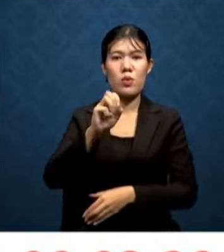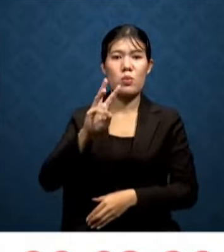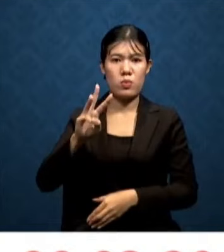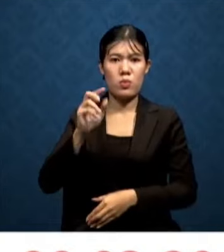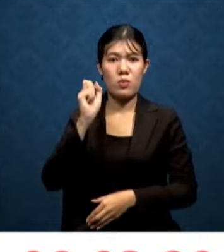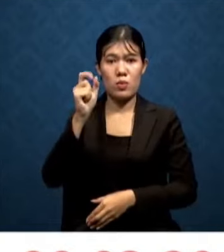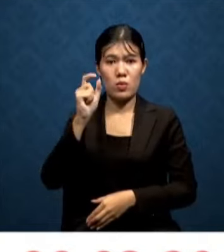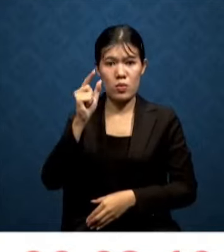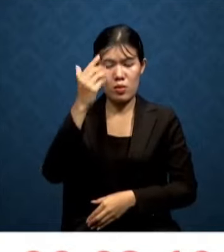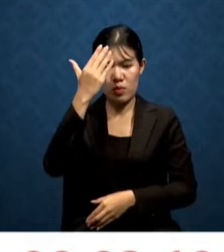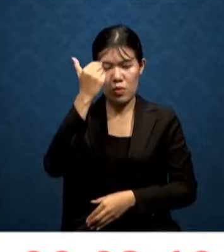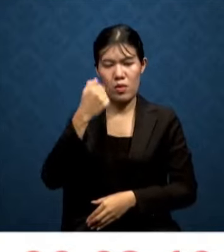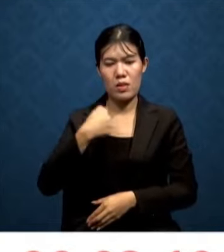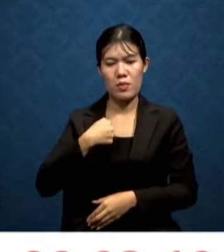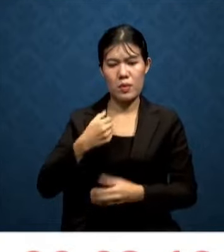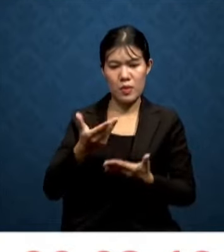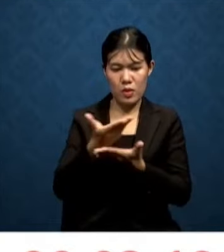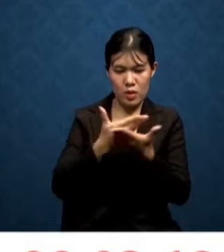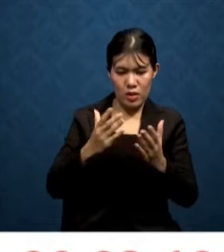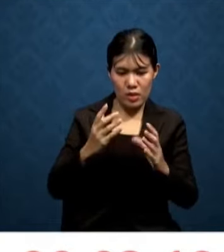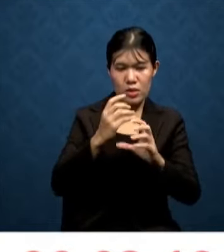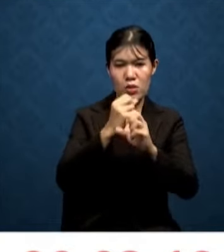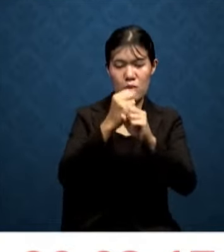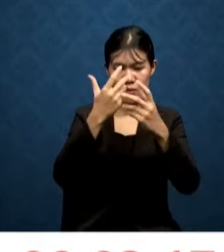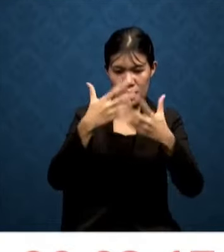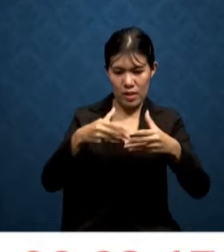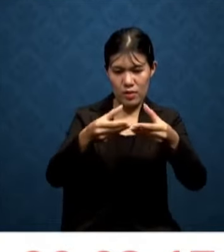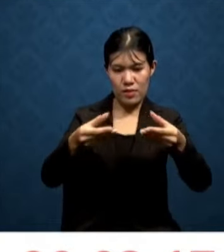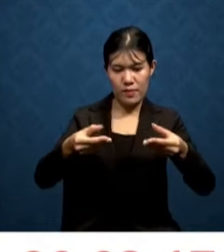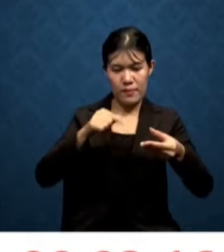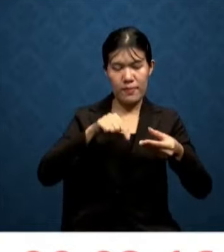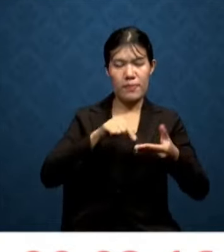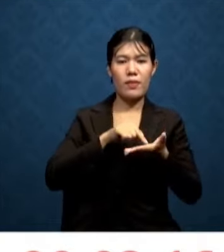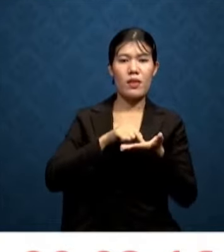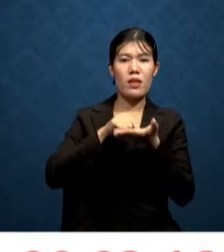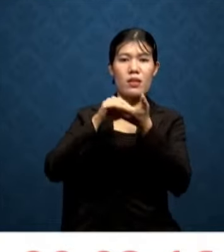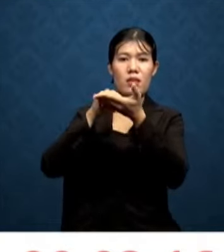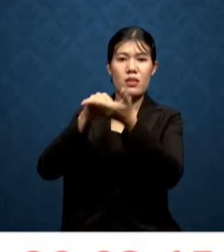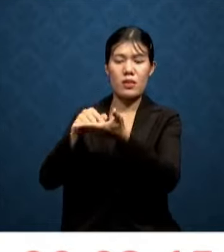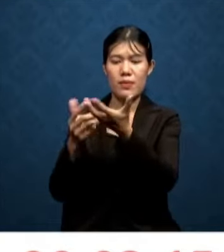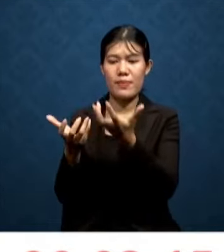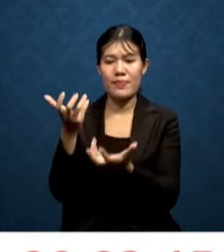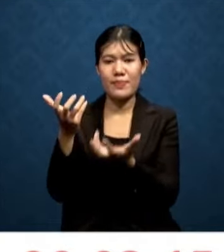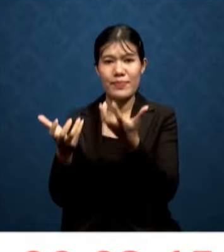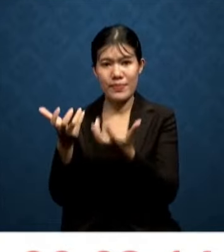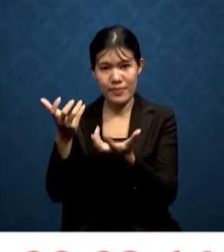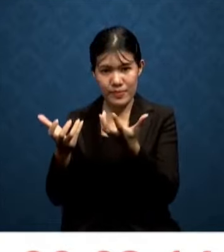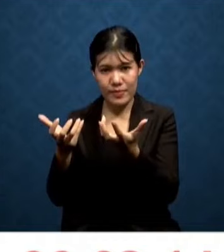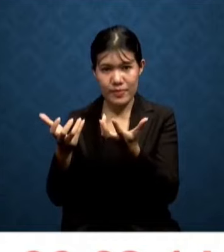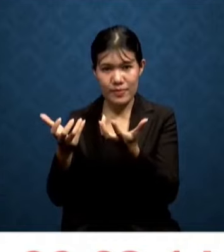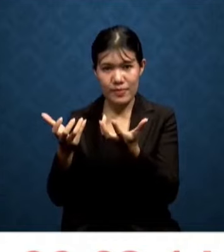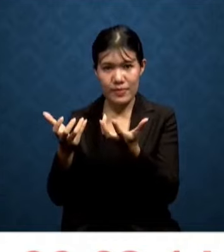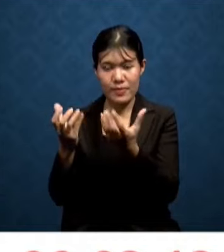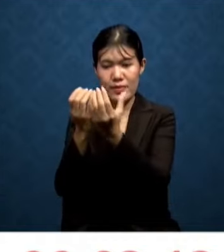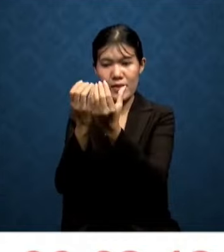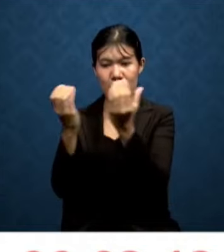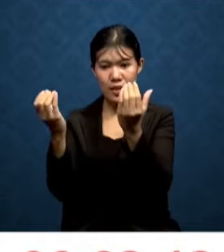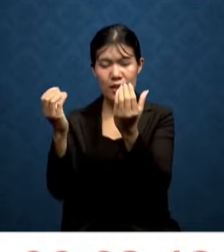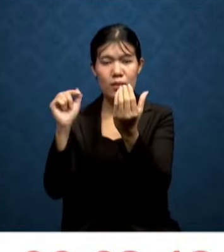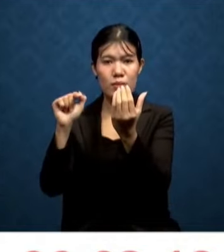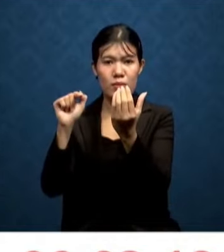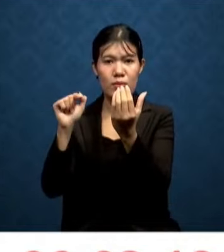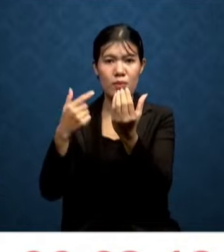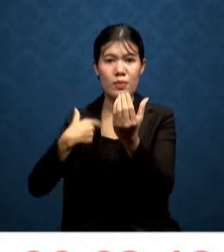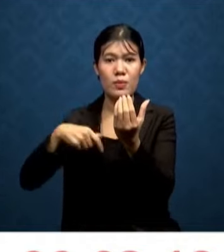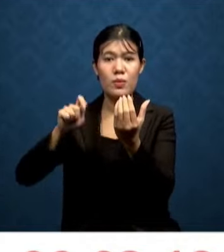เพื่อที่จะลงมติและนำเอาข้อเสนอนี้ส่งไปยังศาลรัฐธรรมนูญเพื่อให้มีการตรวจสอบจ